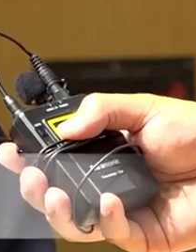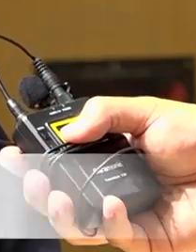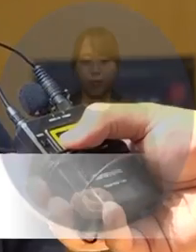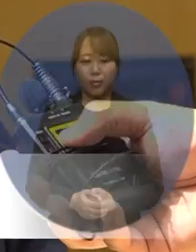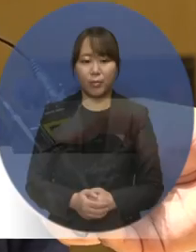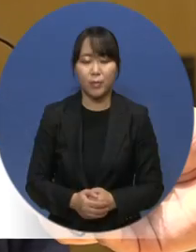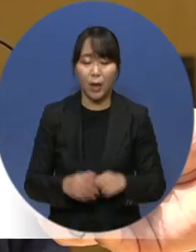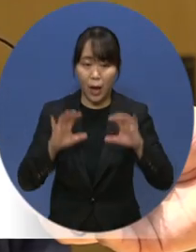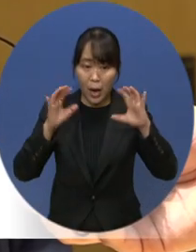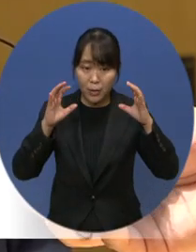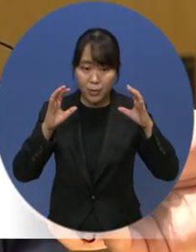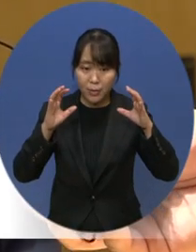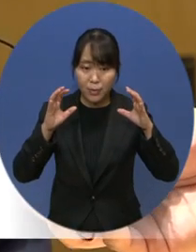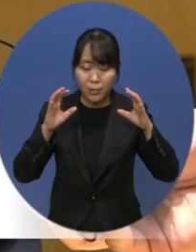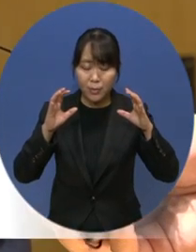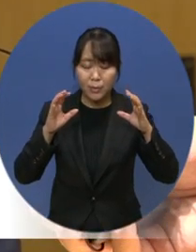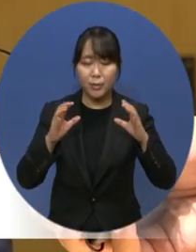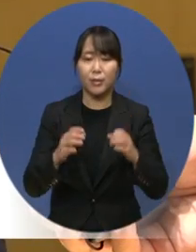아이들이